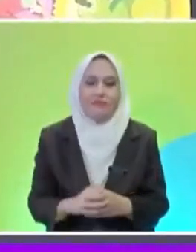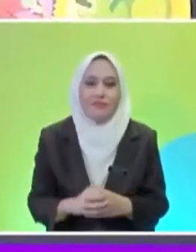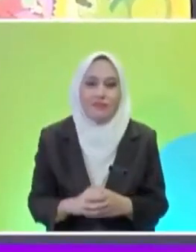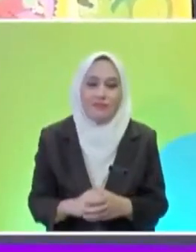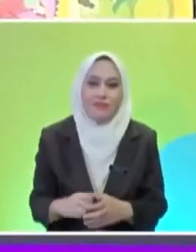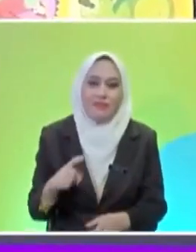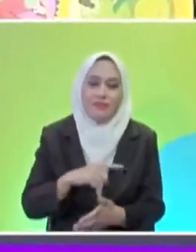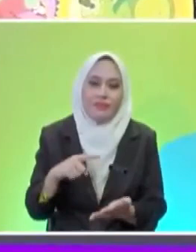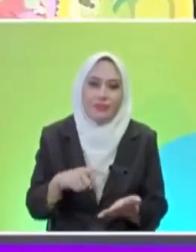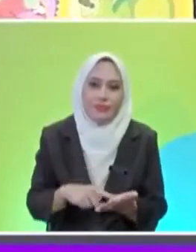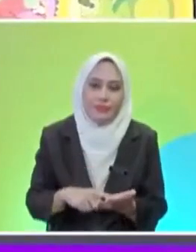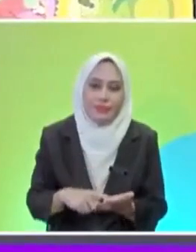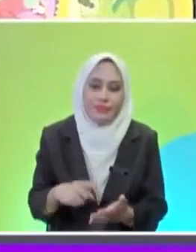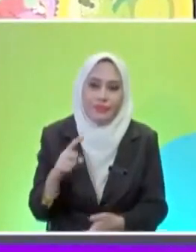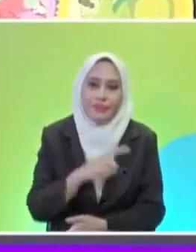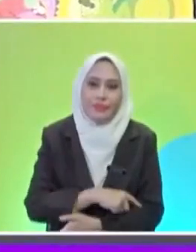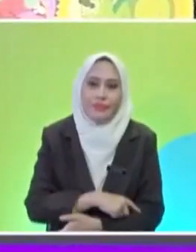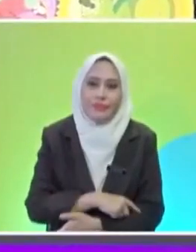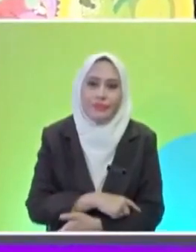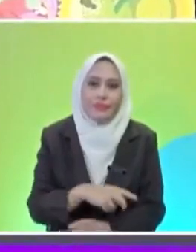ini ialah Sabtu,